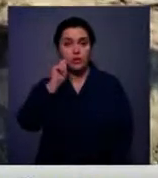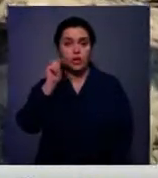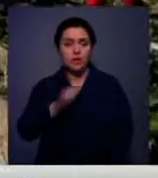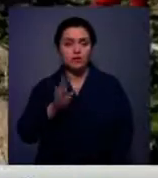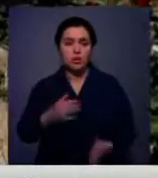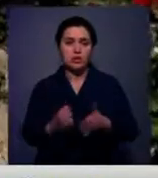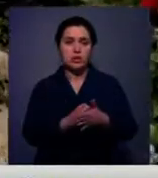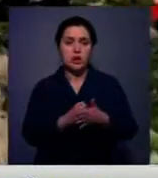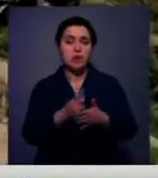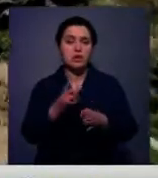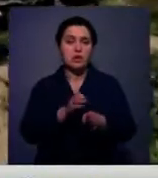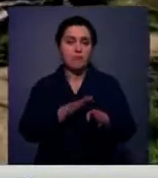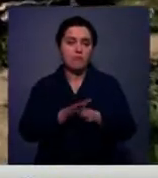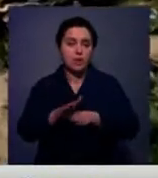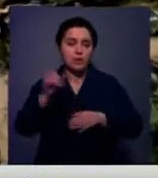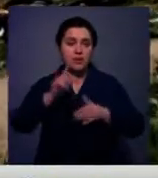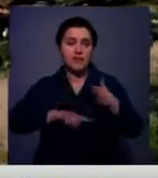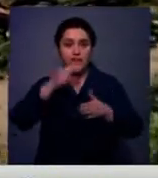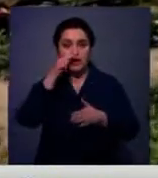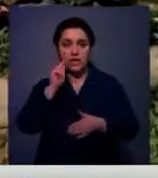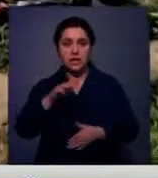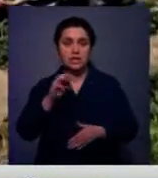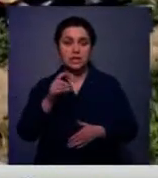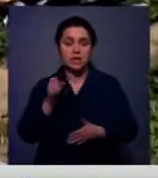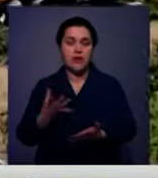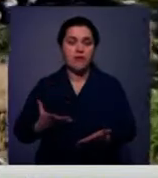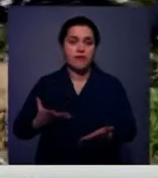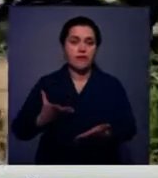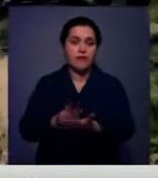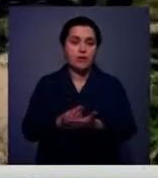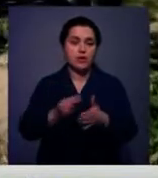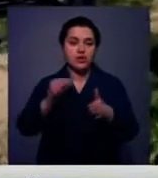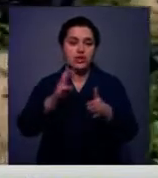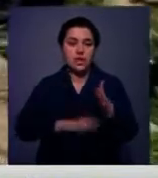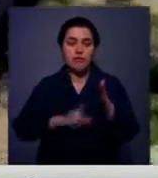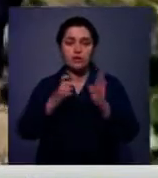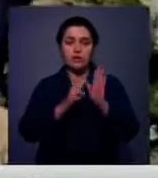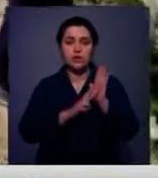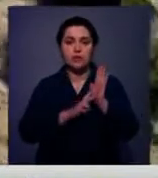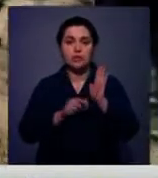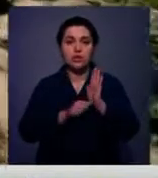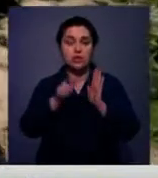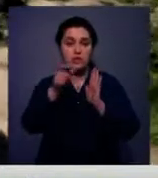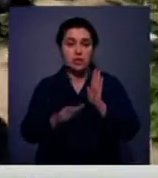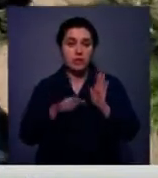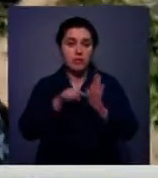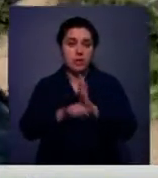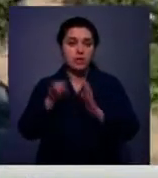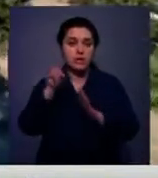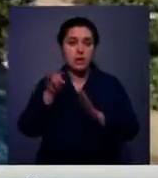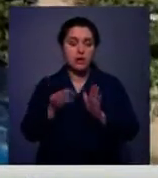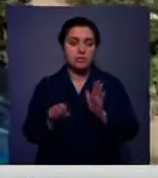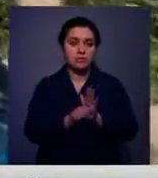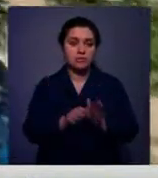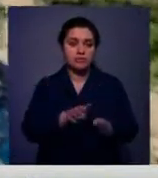будет настаивать на полном признании вины тегераном и на выплате компенсации все сто семьдесят шесть пассажиров находившихся на борту боинга